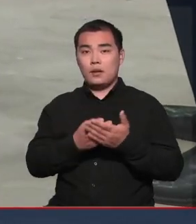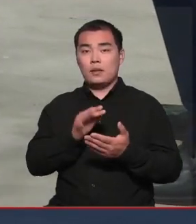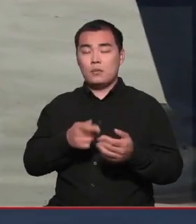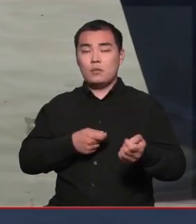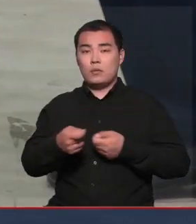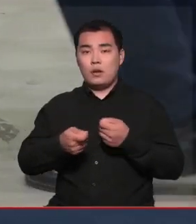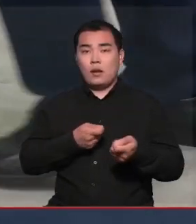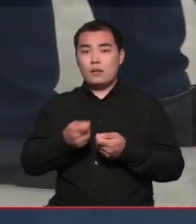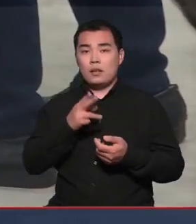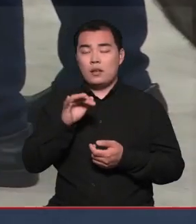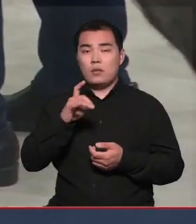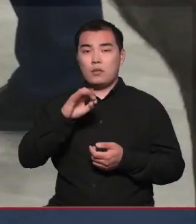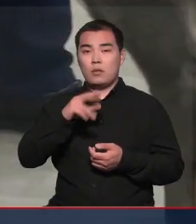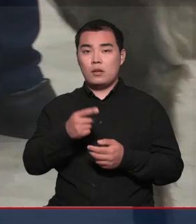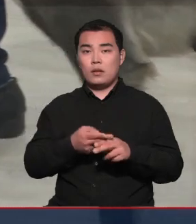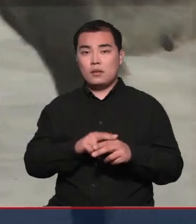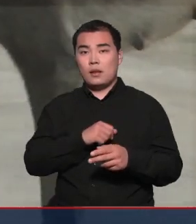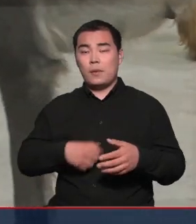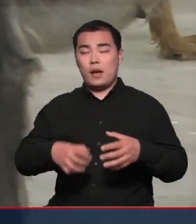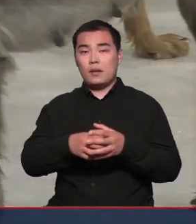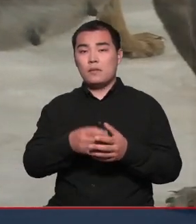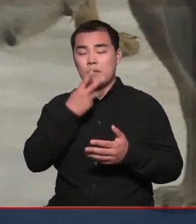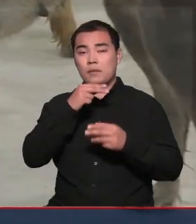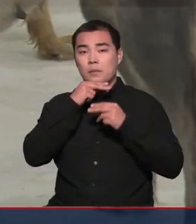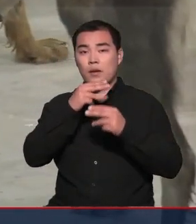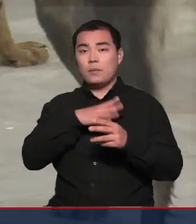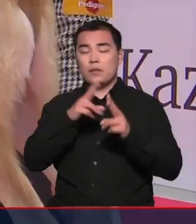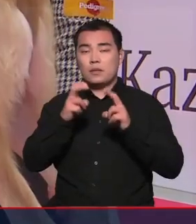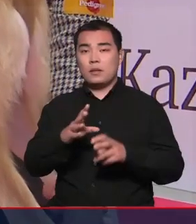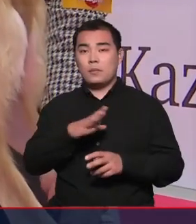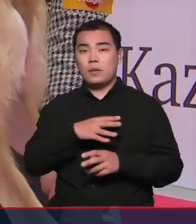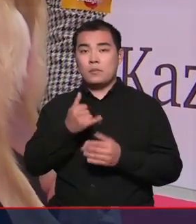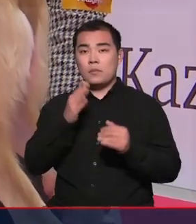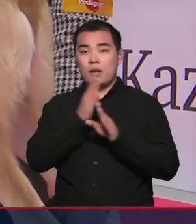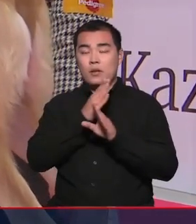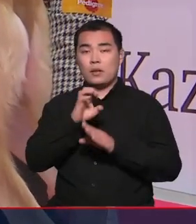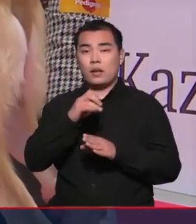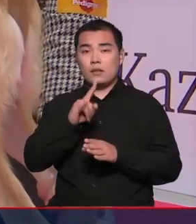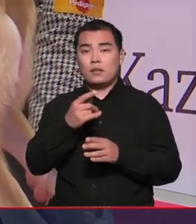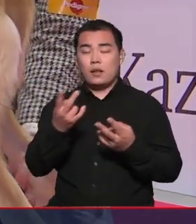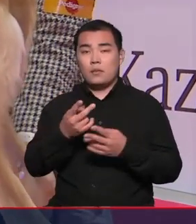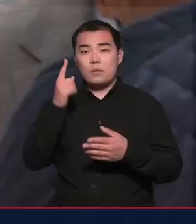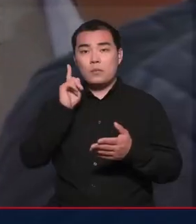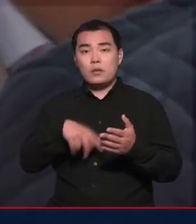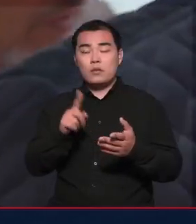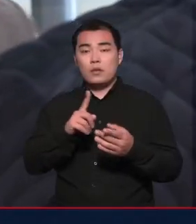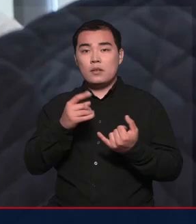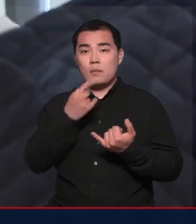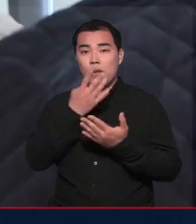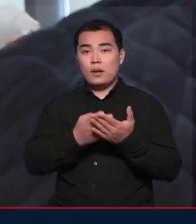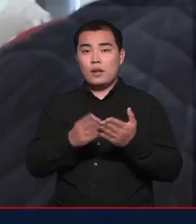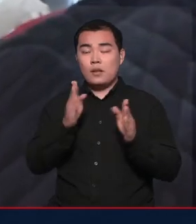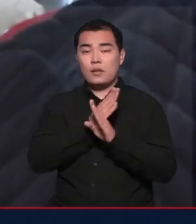Руководство Международной кинологической федерации внимательно осматривали собак породы тазы. Они должны убедиться, что в стране происхождения